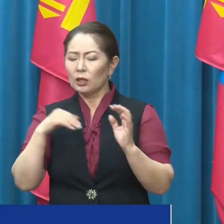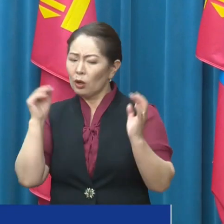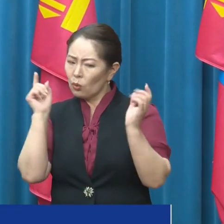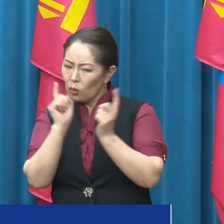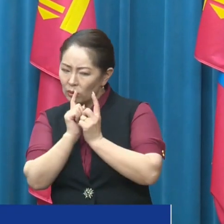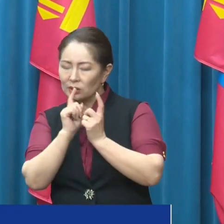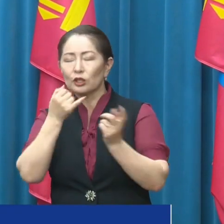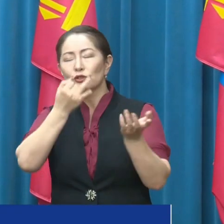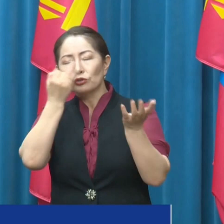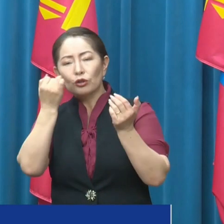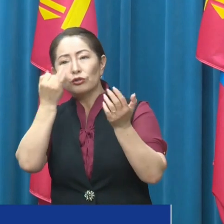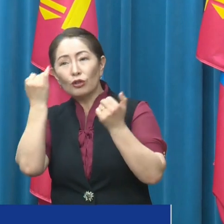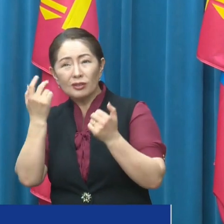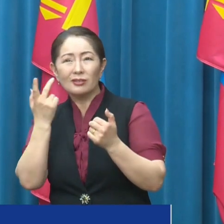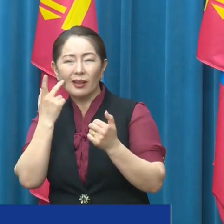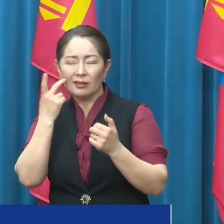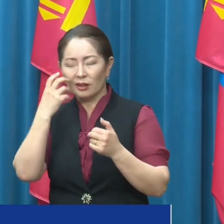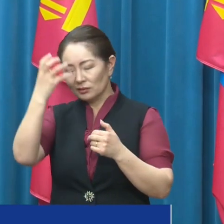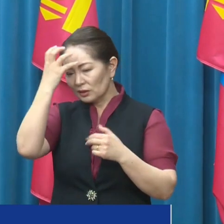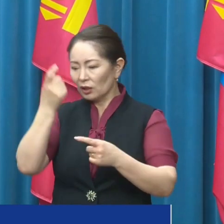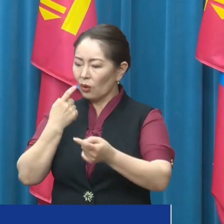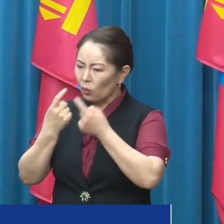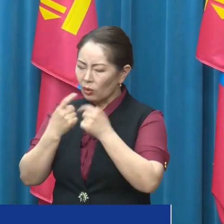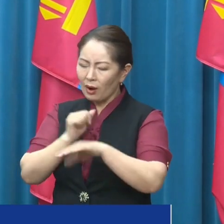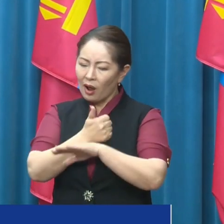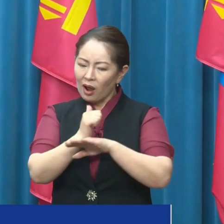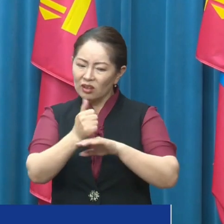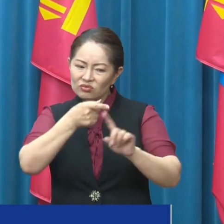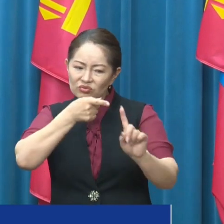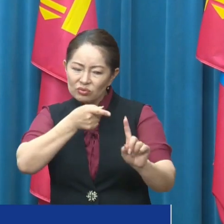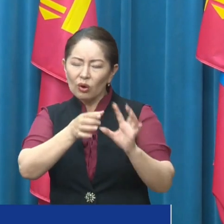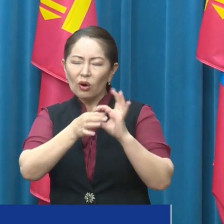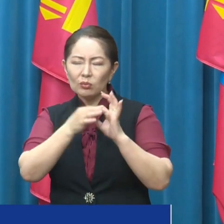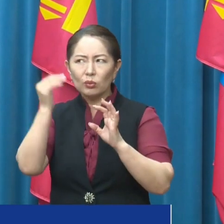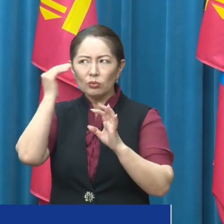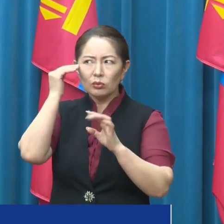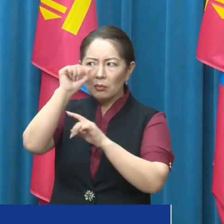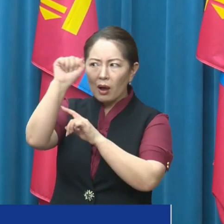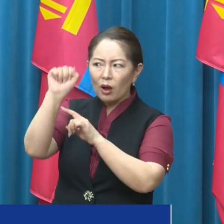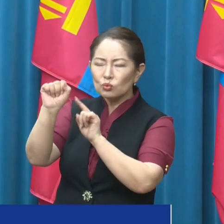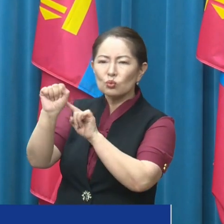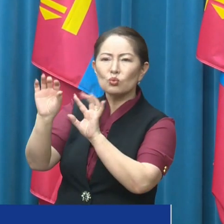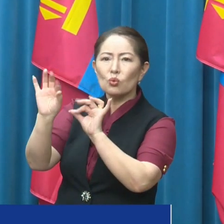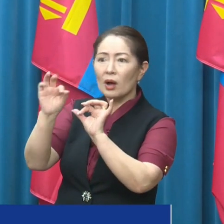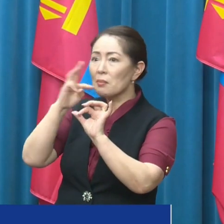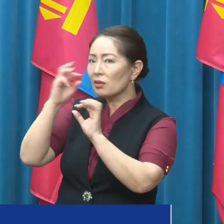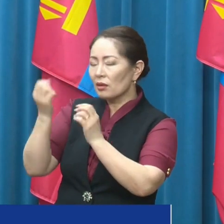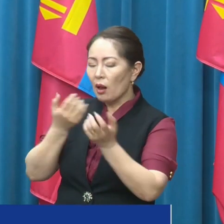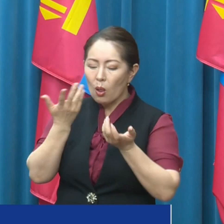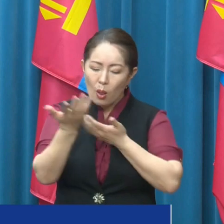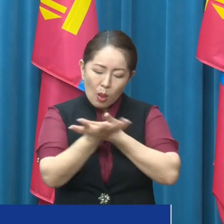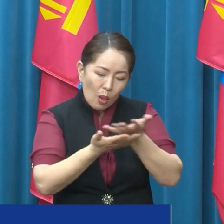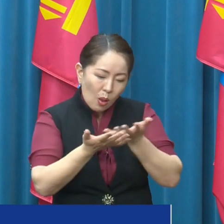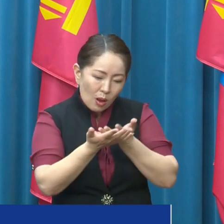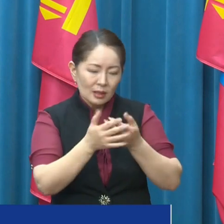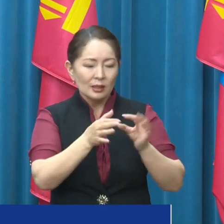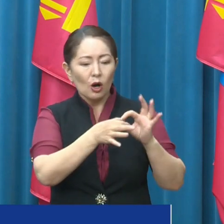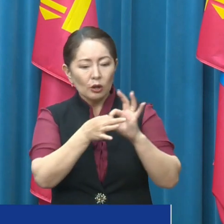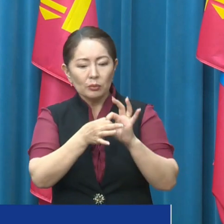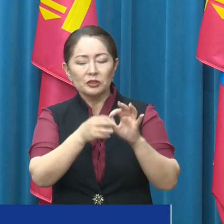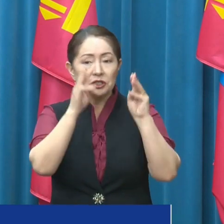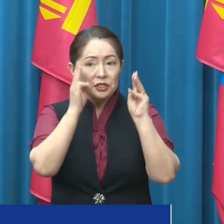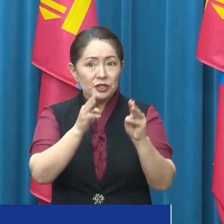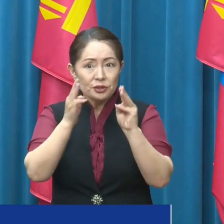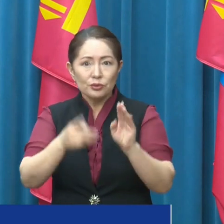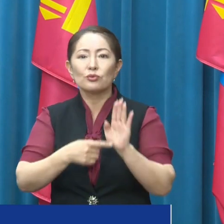ээлж хурлаанаар аялжуулчлалын салбарт тулгамдж байгаа асуудлуудын талаар засгийн газрын хурлаанд мэдээлэл сонсож холбогдох шийдвэрүүдийг гаргах энэ